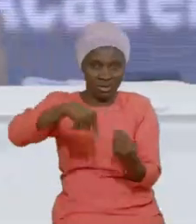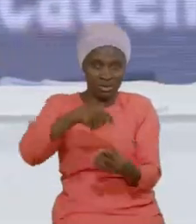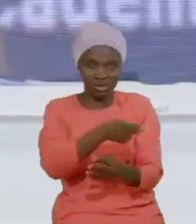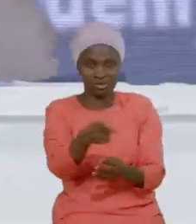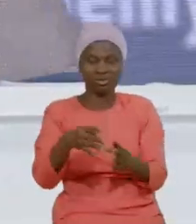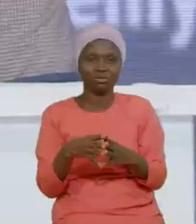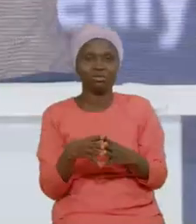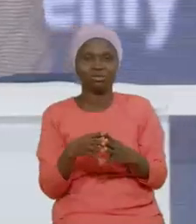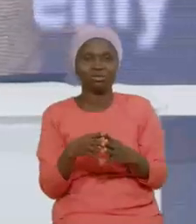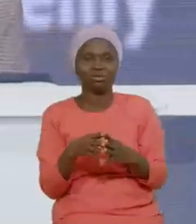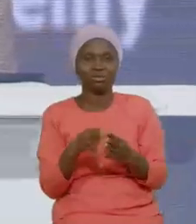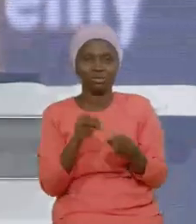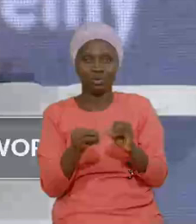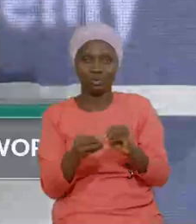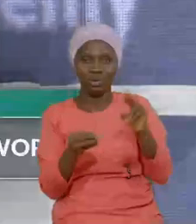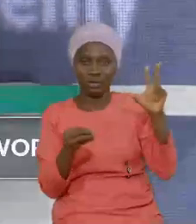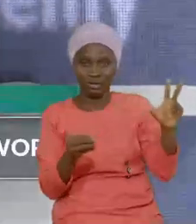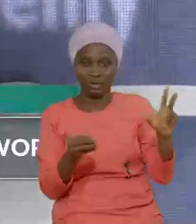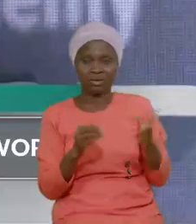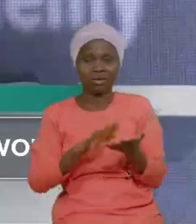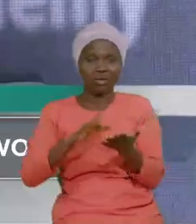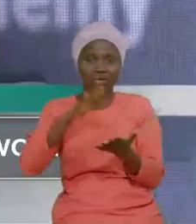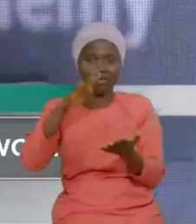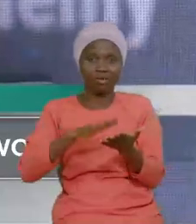Deuxièmement, c'est le monde immédiat.